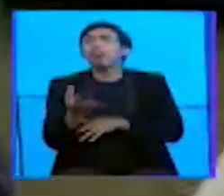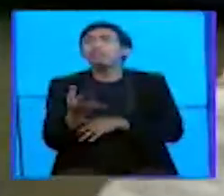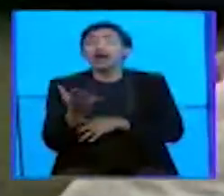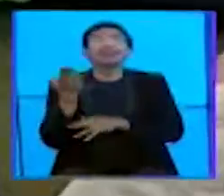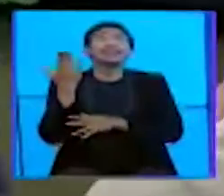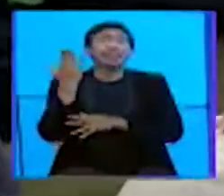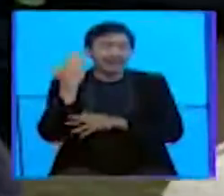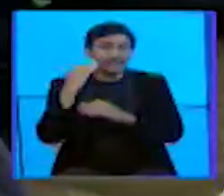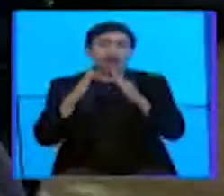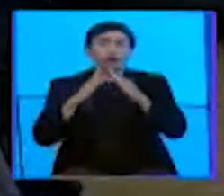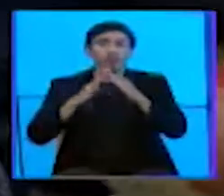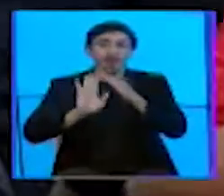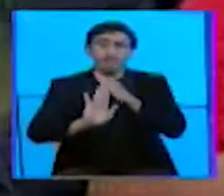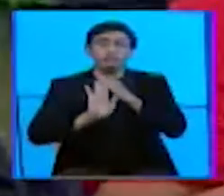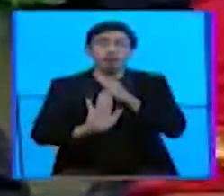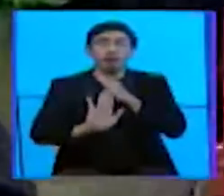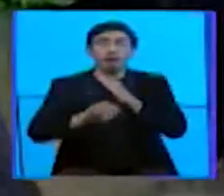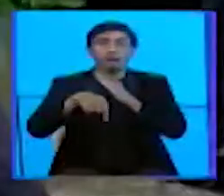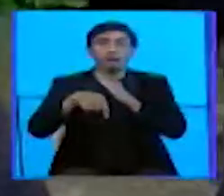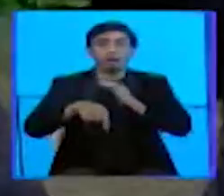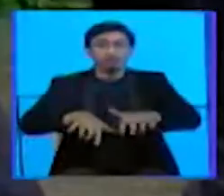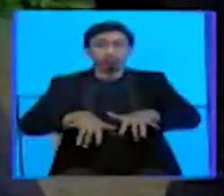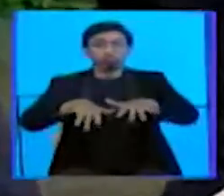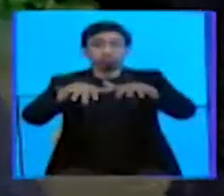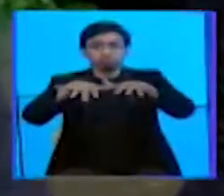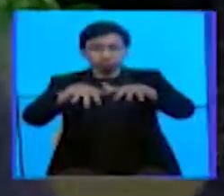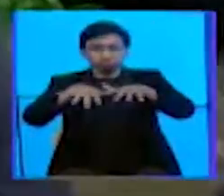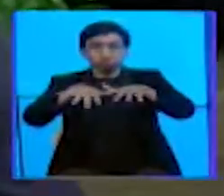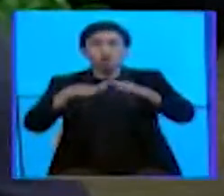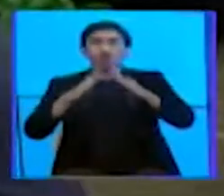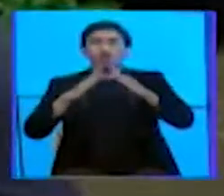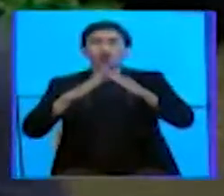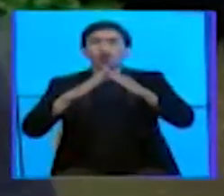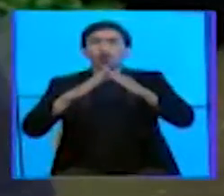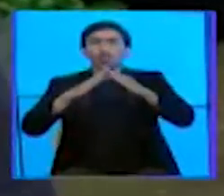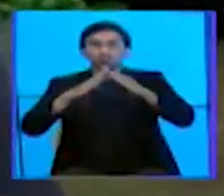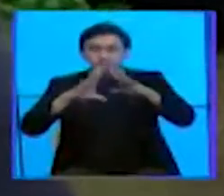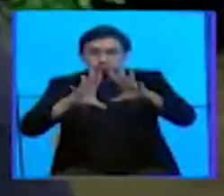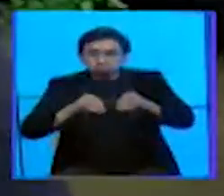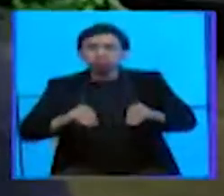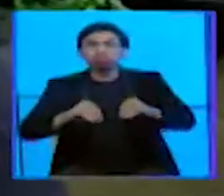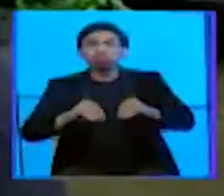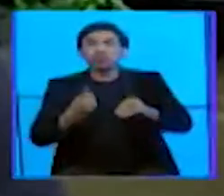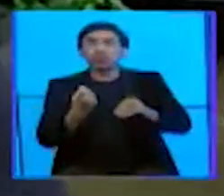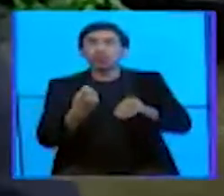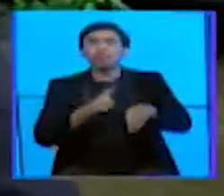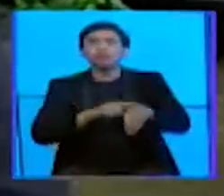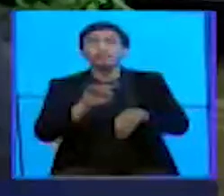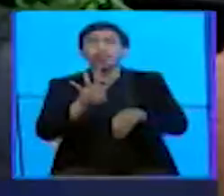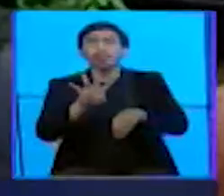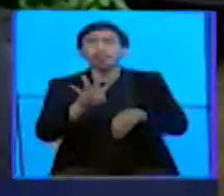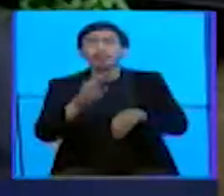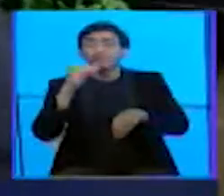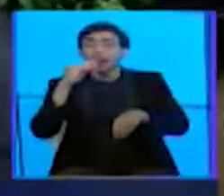depan rumah itu papangan besar, terus salah satu rumah itu jebol, jadi tiba-tiba jam 4 pagi langsung tinggi sekali.